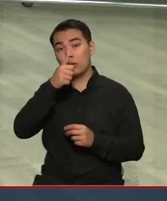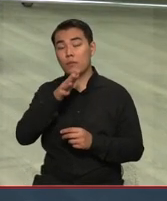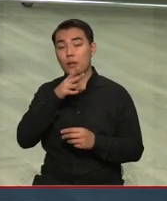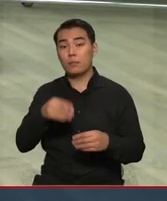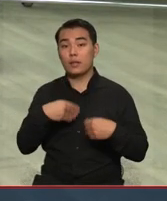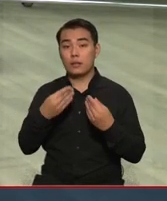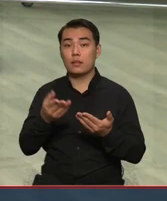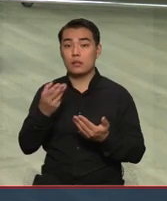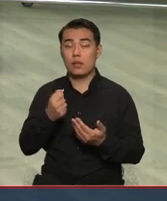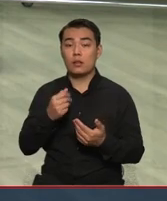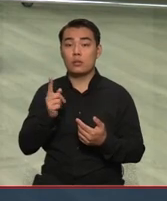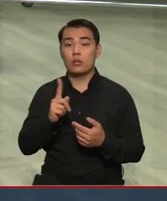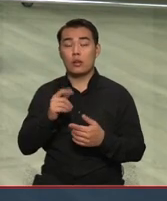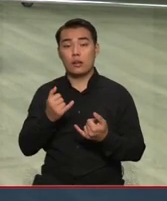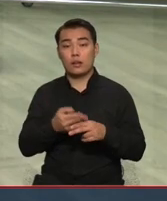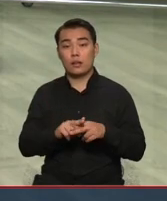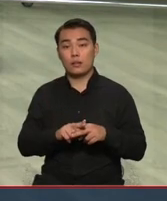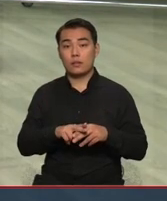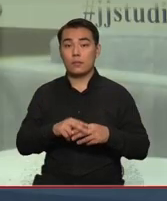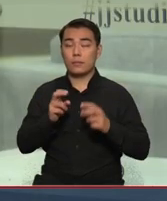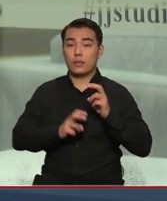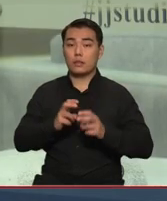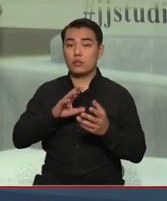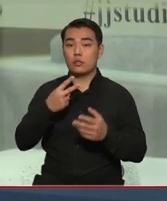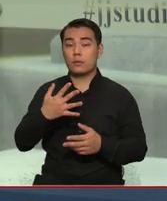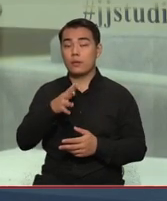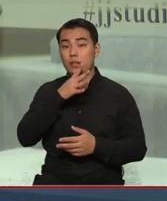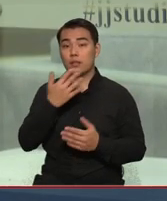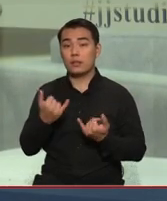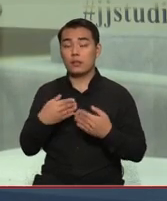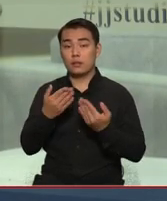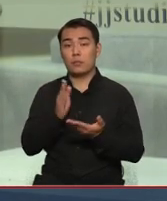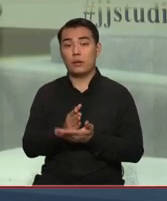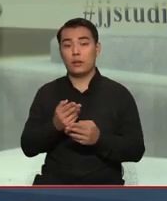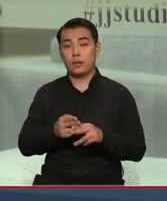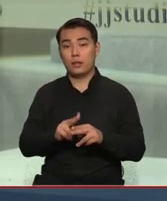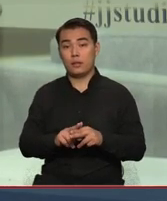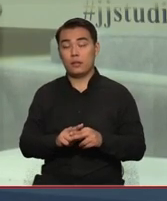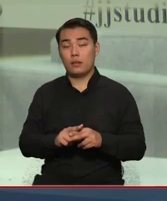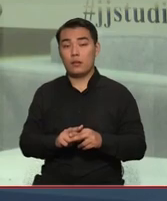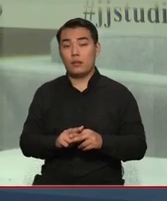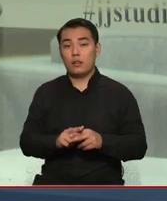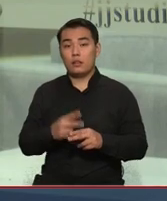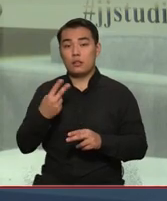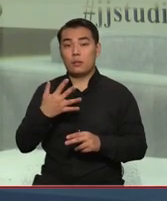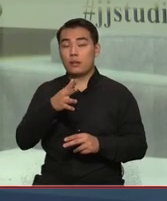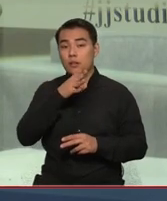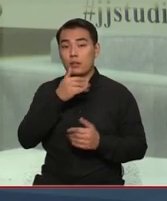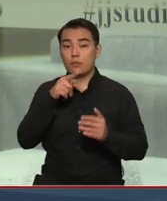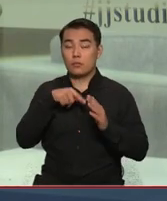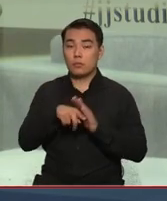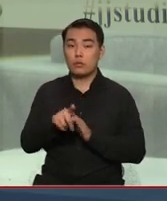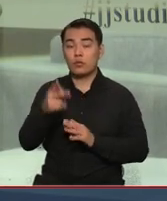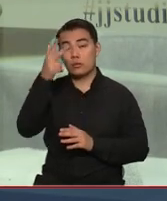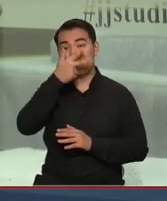болса, өндірістік игеру жұмысына 25 жыл уақыт беретін болса, біз сол 25 жылдың ішіндегі 3